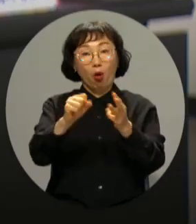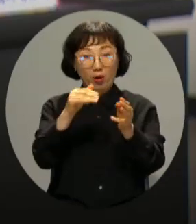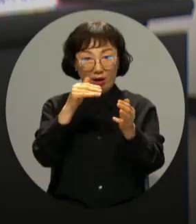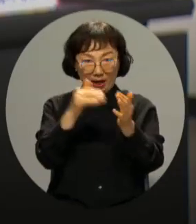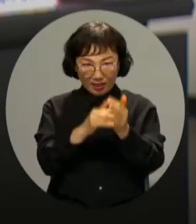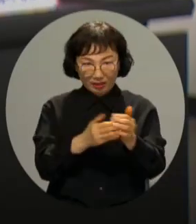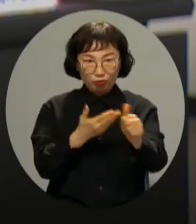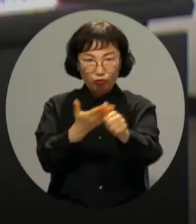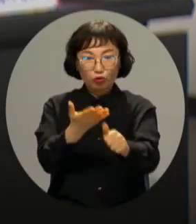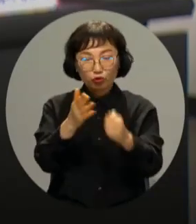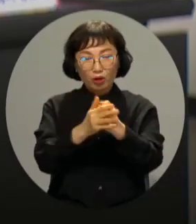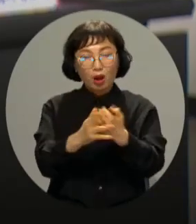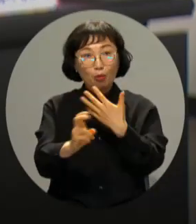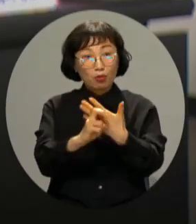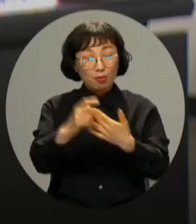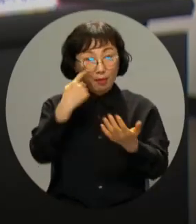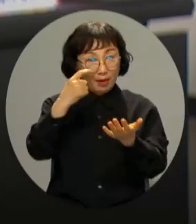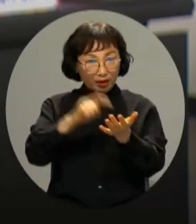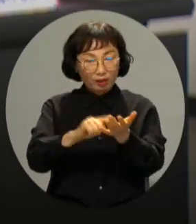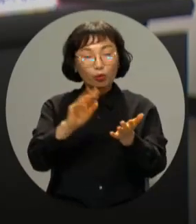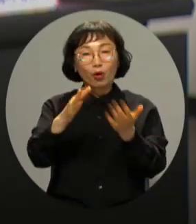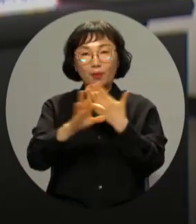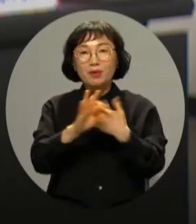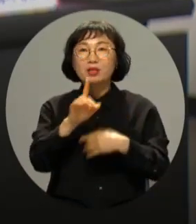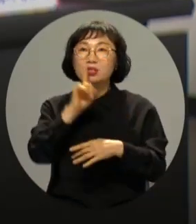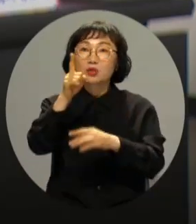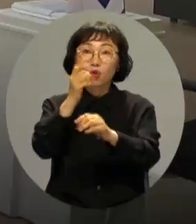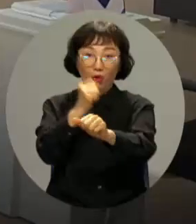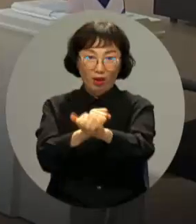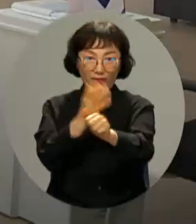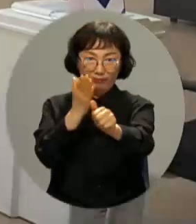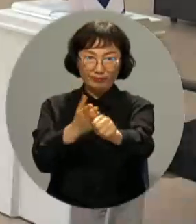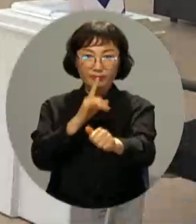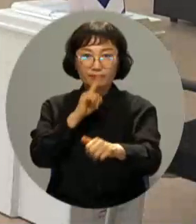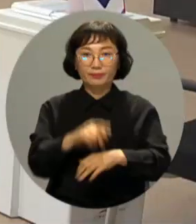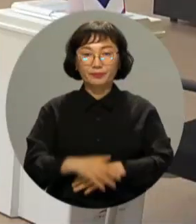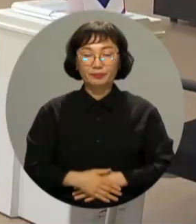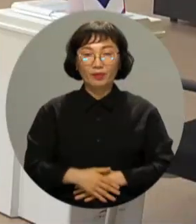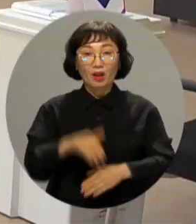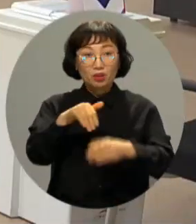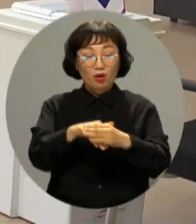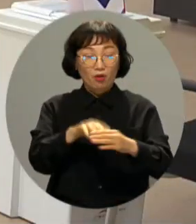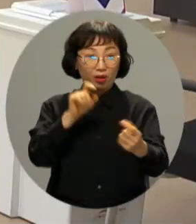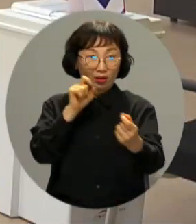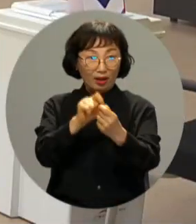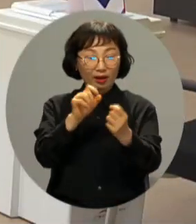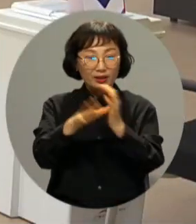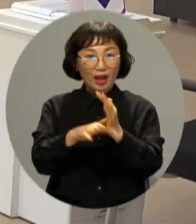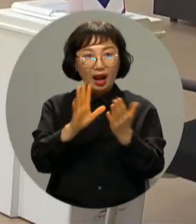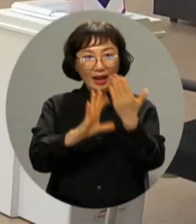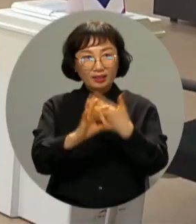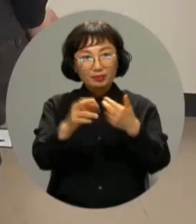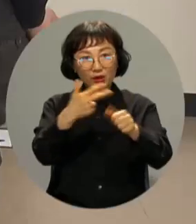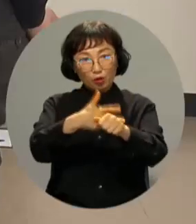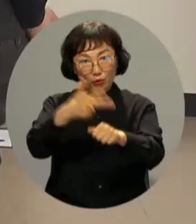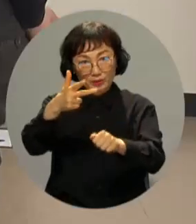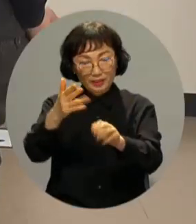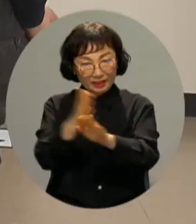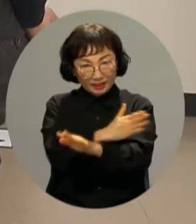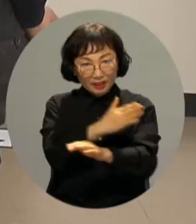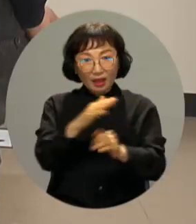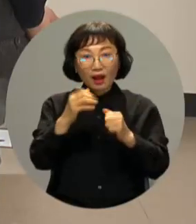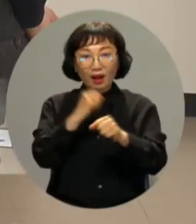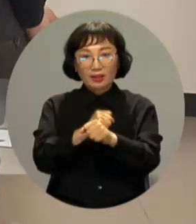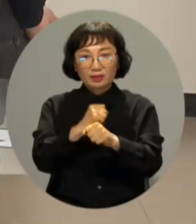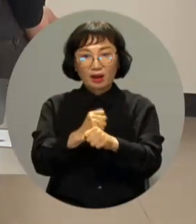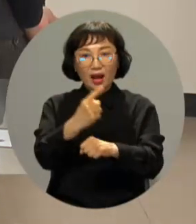주변에서 위법행위를 발견하시면 신고 제보 1390번으로. 선거 당일 투표는 오전 7시부터 시작해